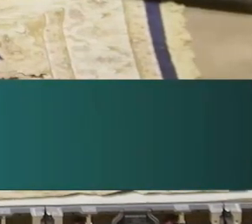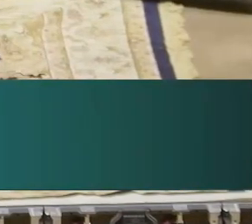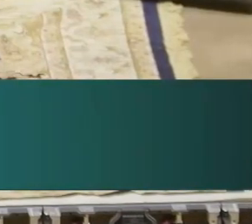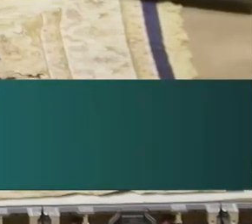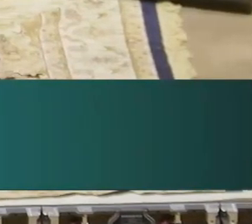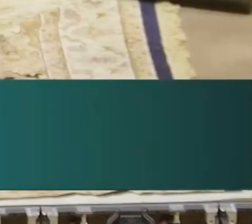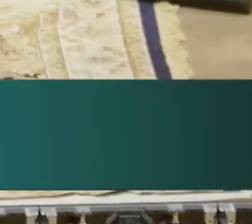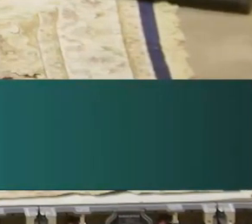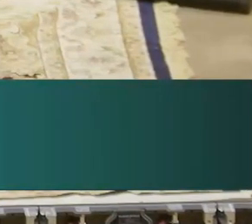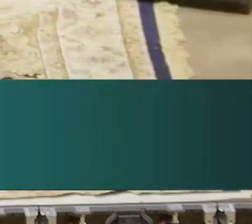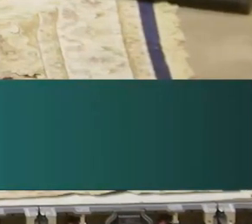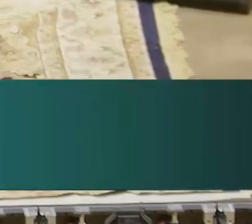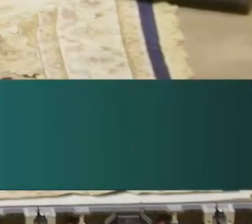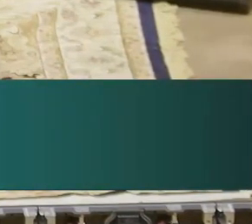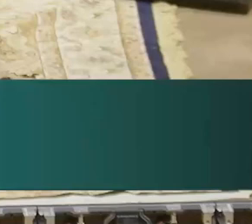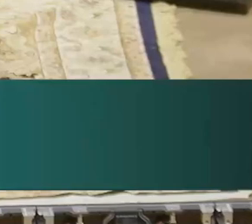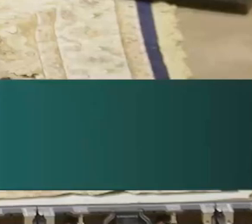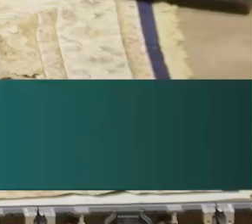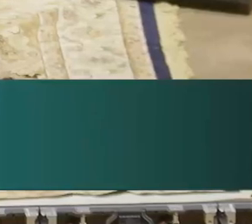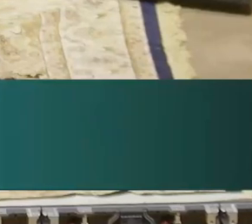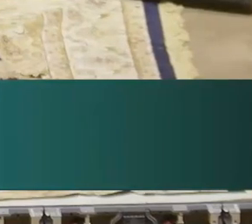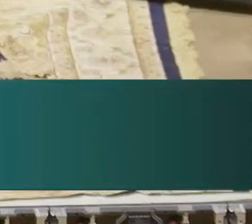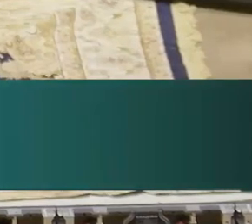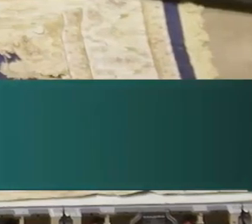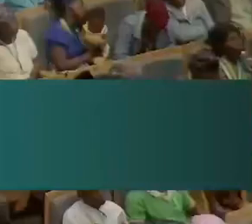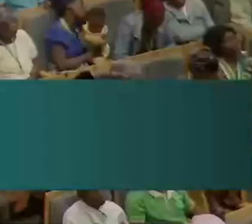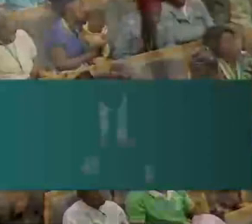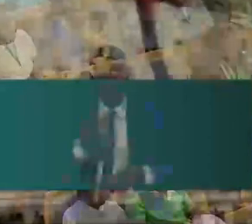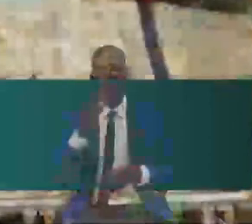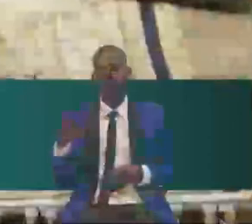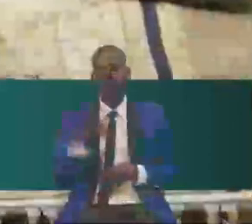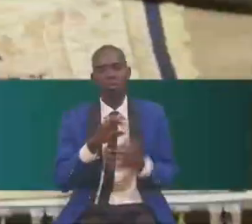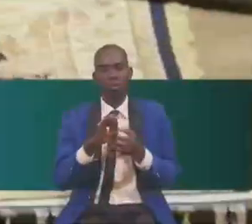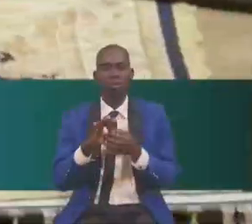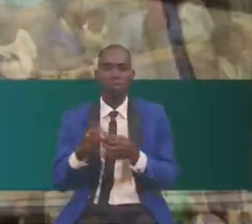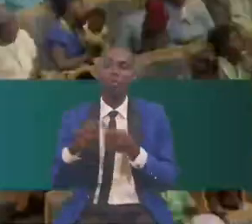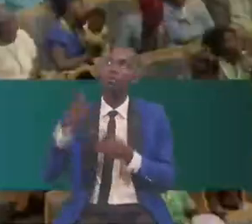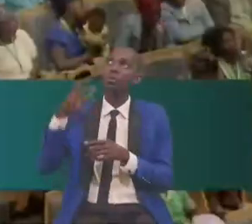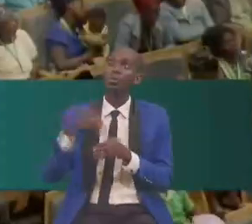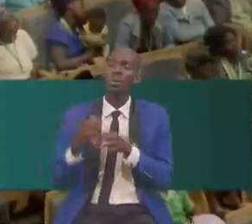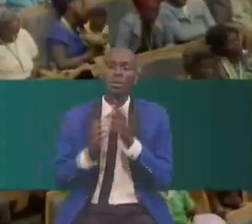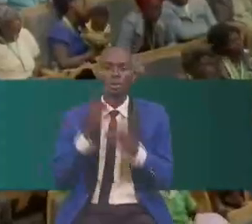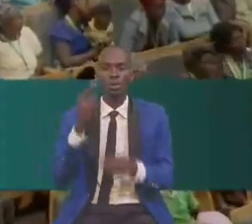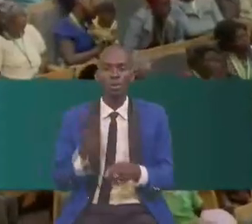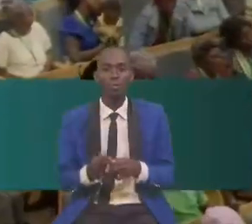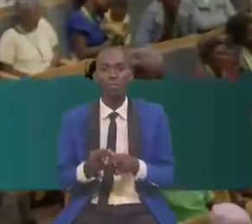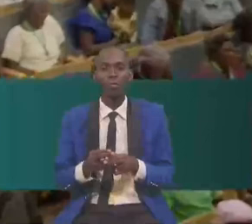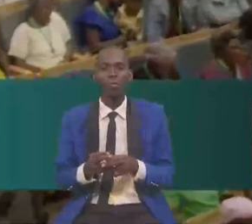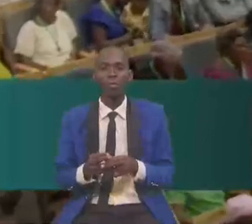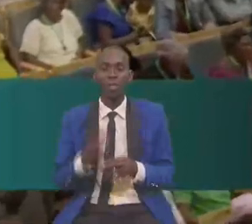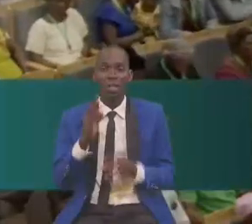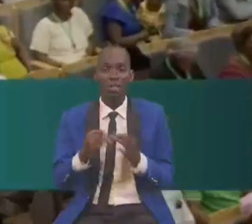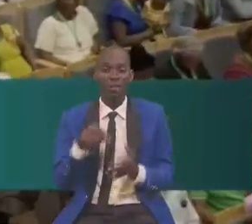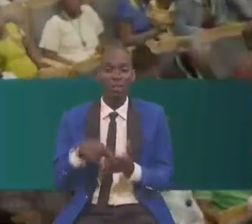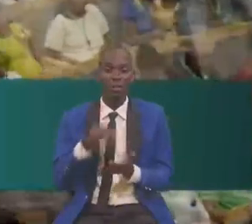soyez réconciliés avec Dieu, et ils seront réconciliés au nom de Jésus. Si cela devient votre